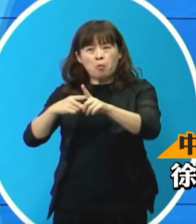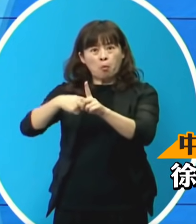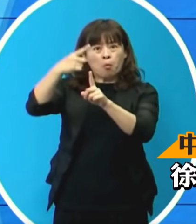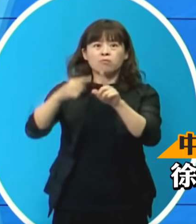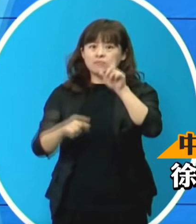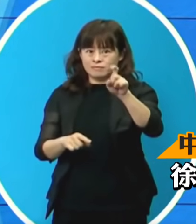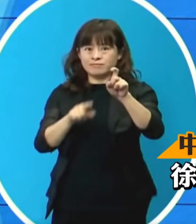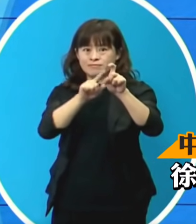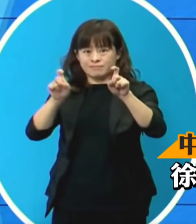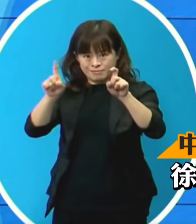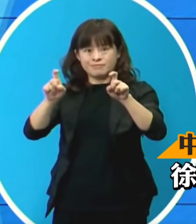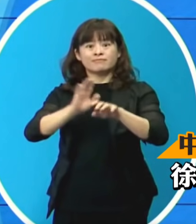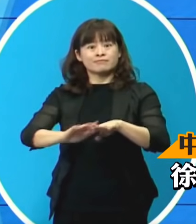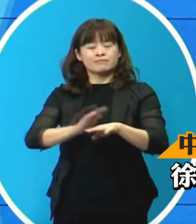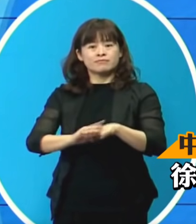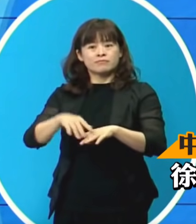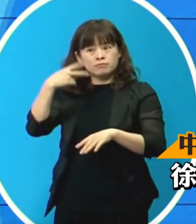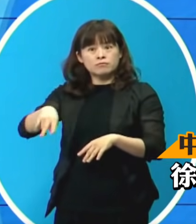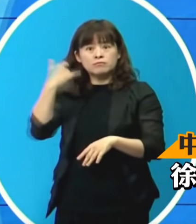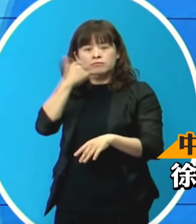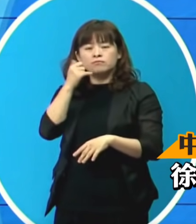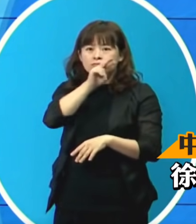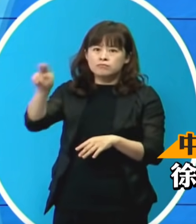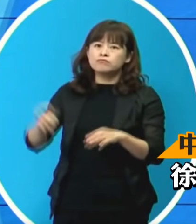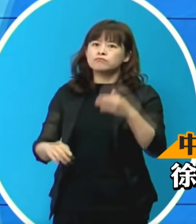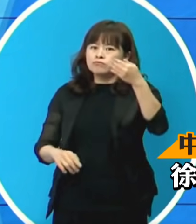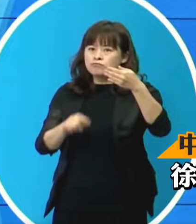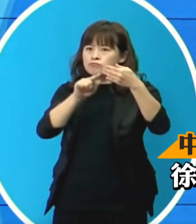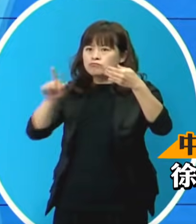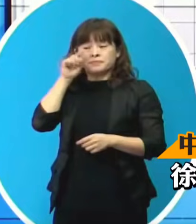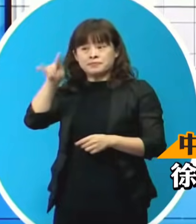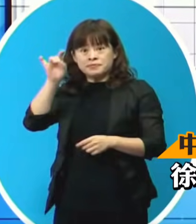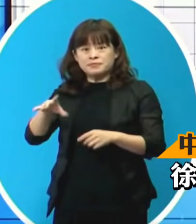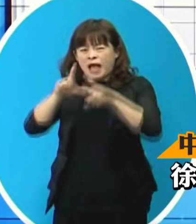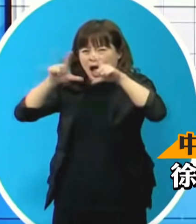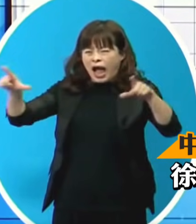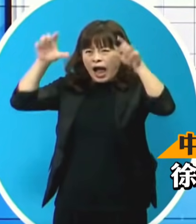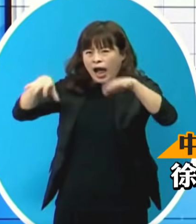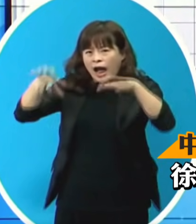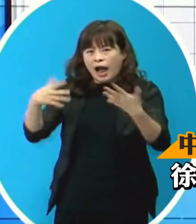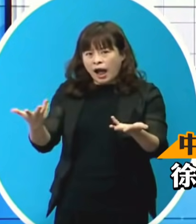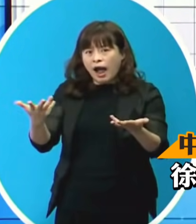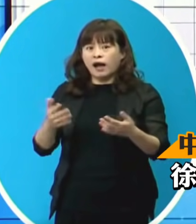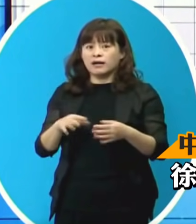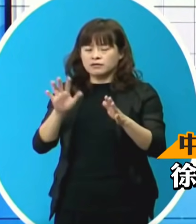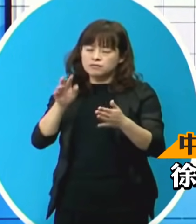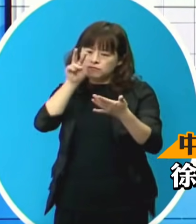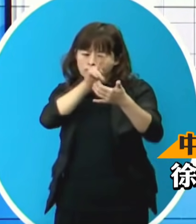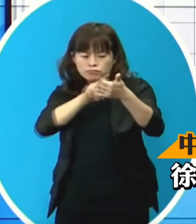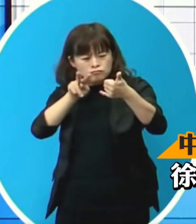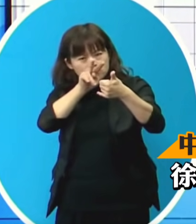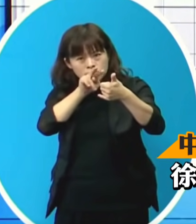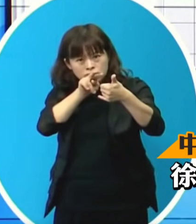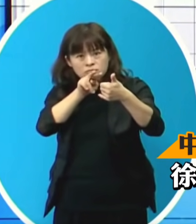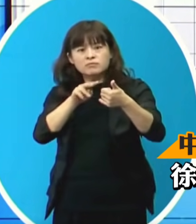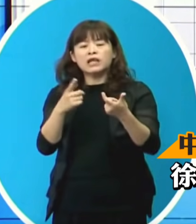能10到11级。另外，基隆呢也有可能出现9到10级的强阵风。比较大的雨势呢，现在看起来还是出